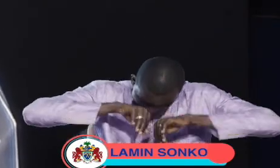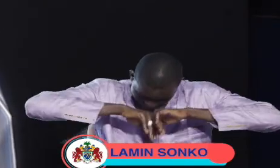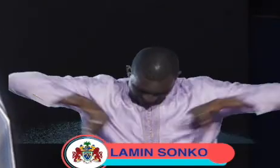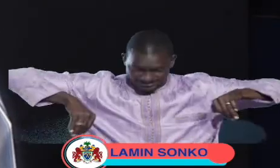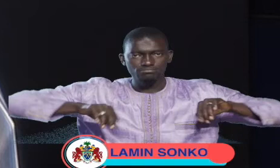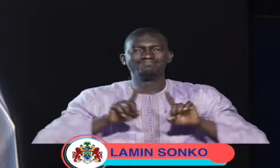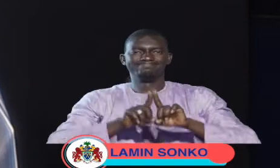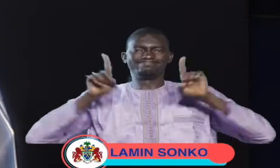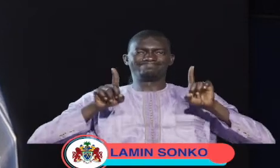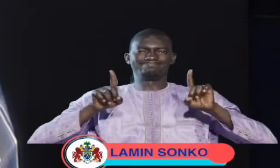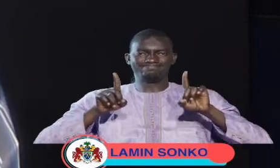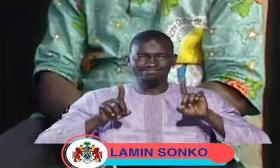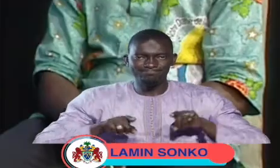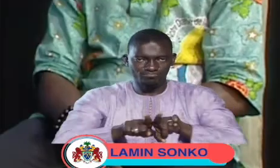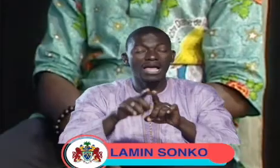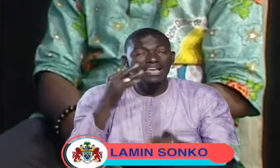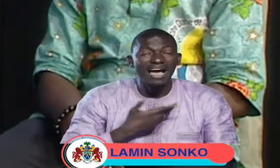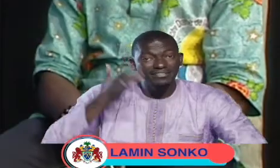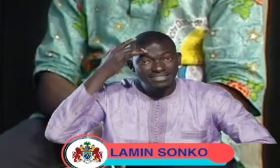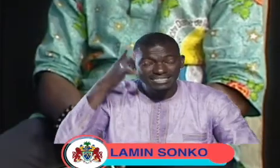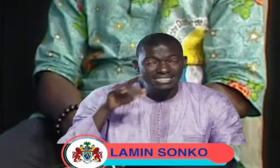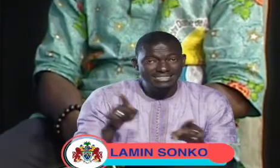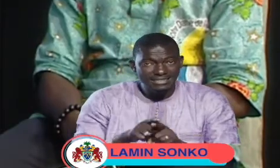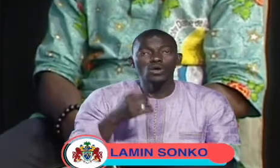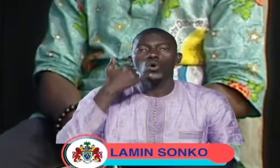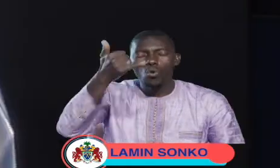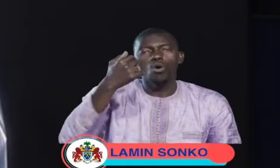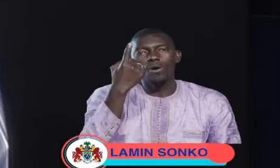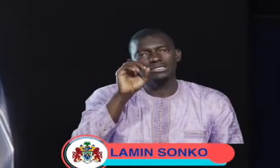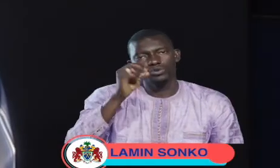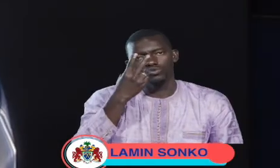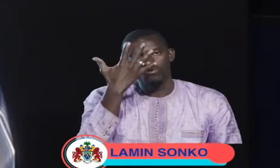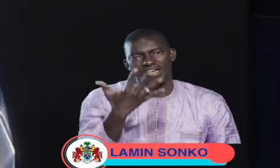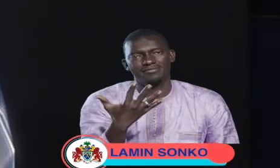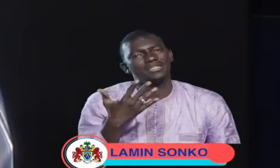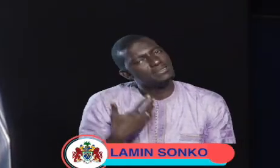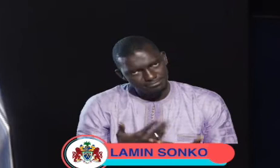nga gis ku am febar bi nga call number bu xamne 1025 okay